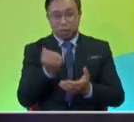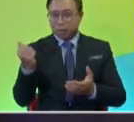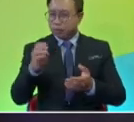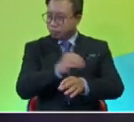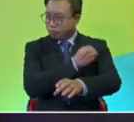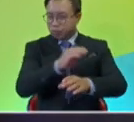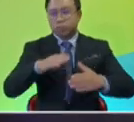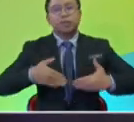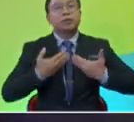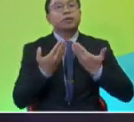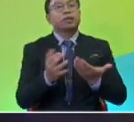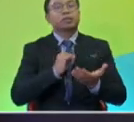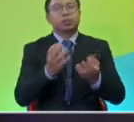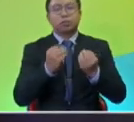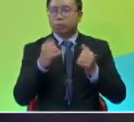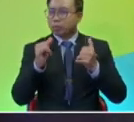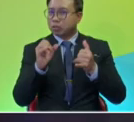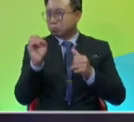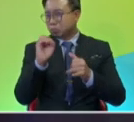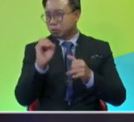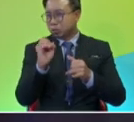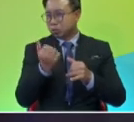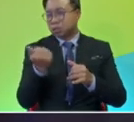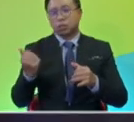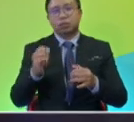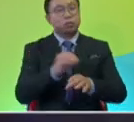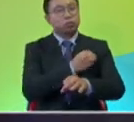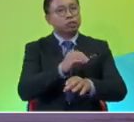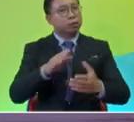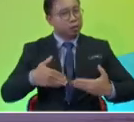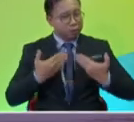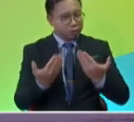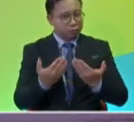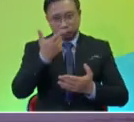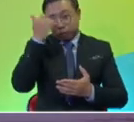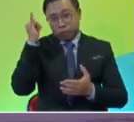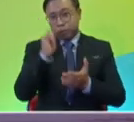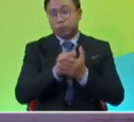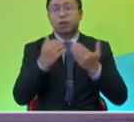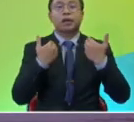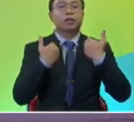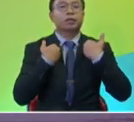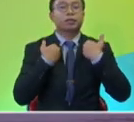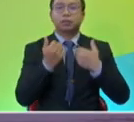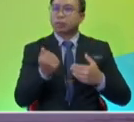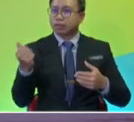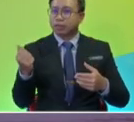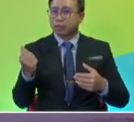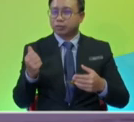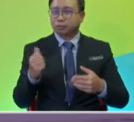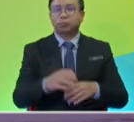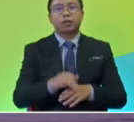ya Macam mana saya nak bermain alat Muzik kalau tak ada semua tu kat rumah macam mana sebab tulah adanya alat